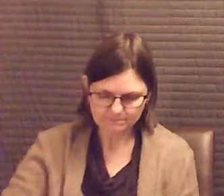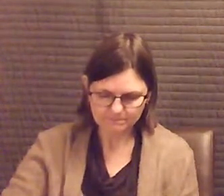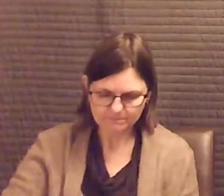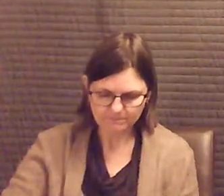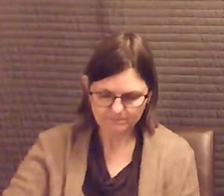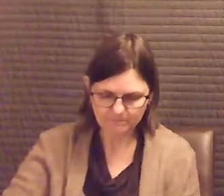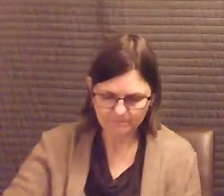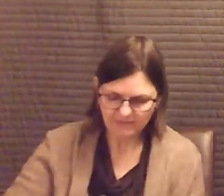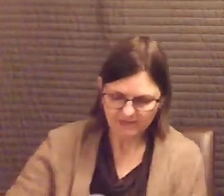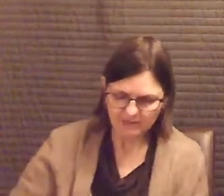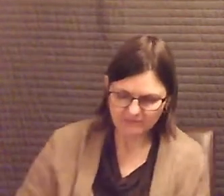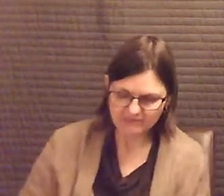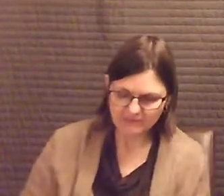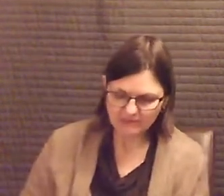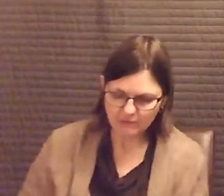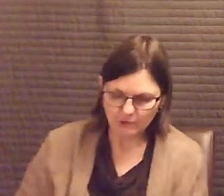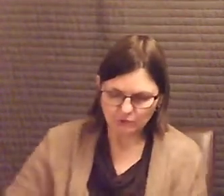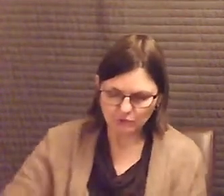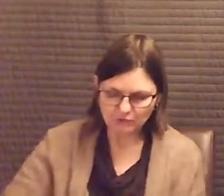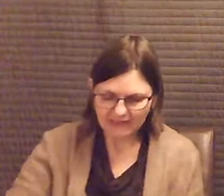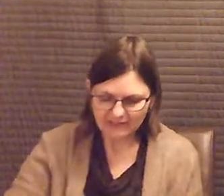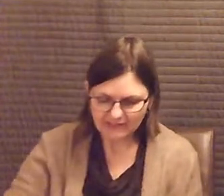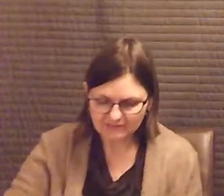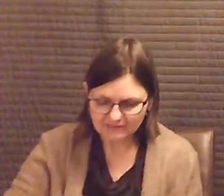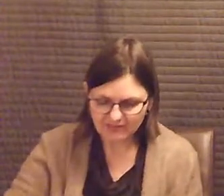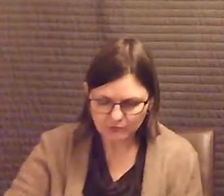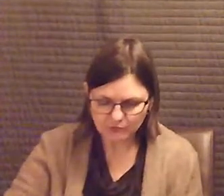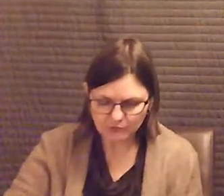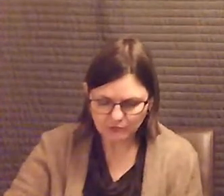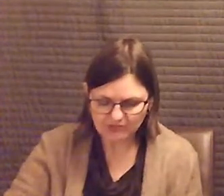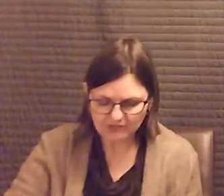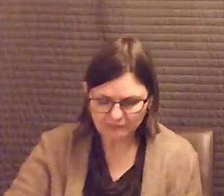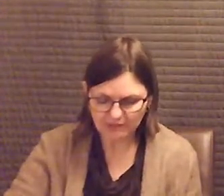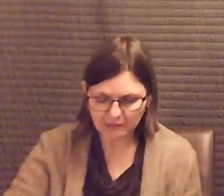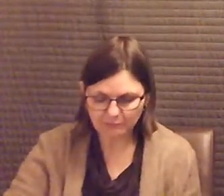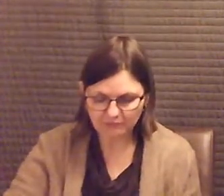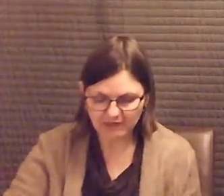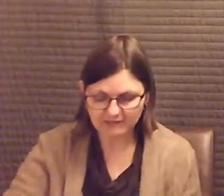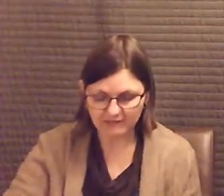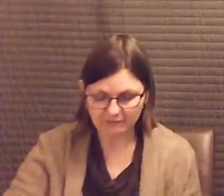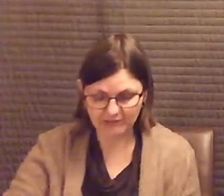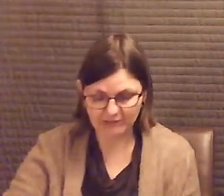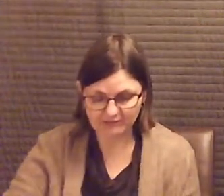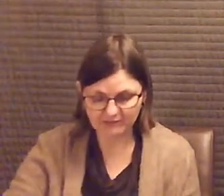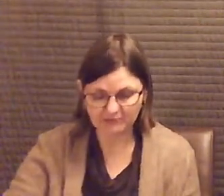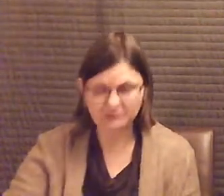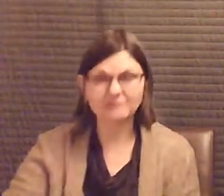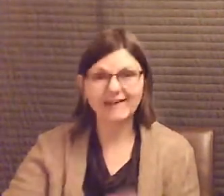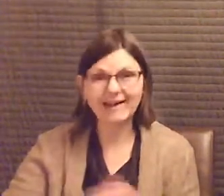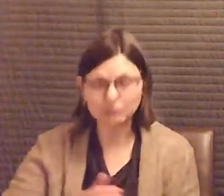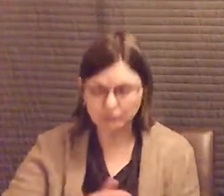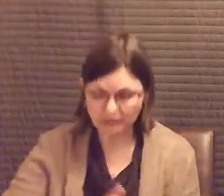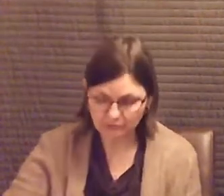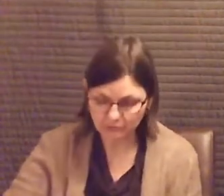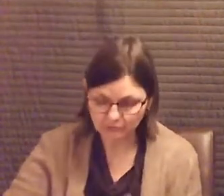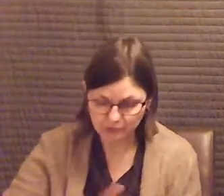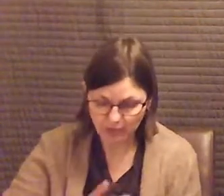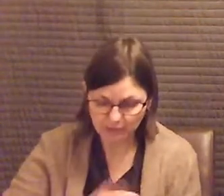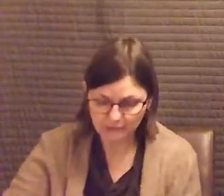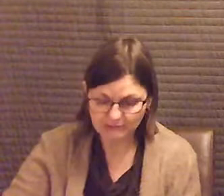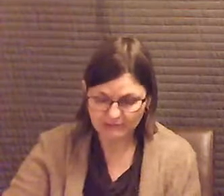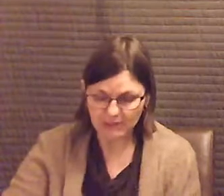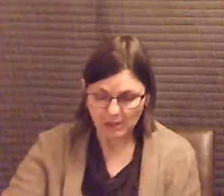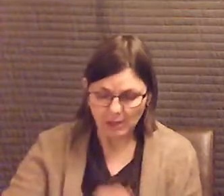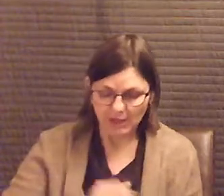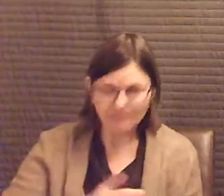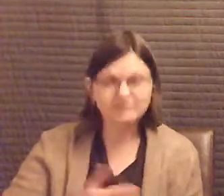proces vers 13 toen de heer mason aan jullie door de dienst van alle profeten en van alle zien is gewaarschuwd had of getuig